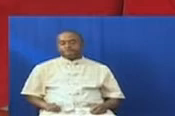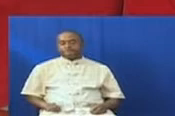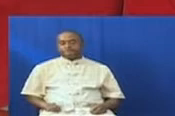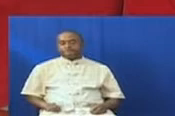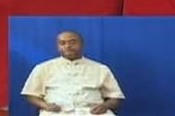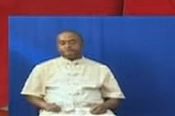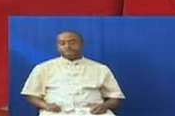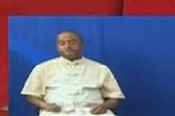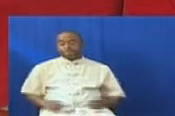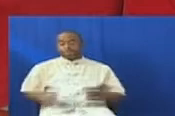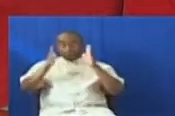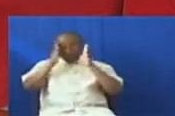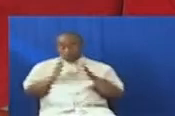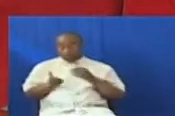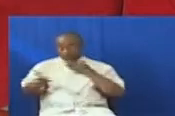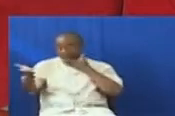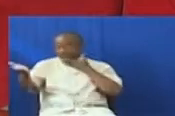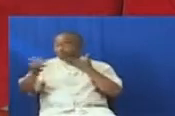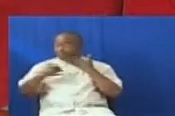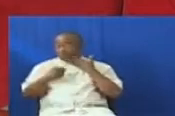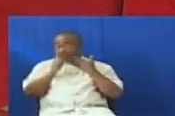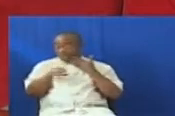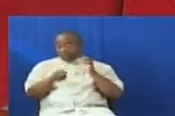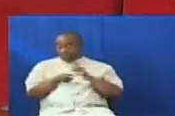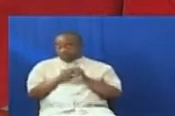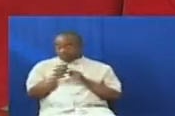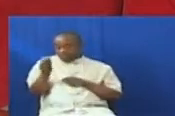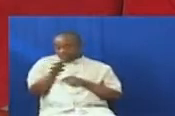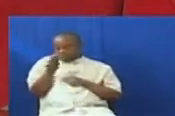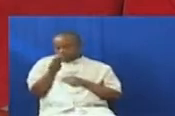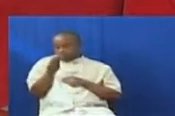nina mambo machache ya kuyaongelea.